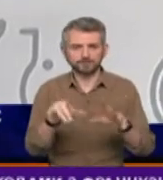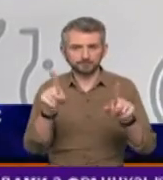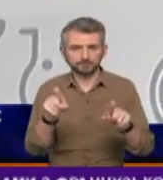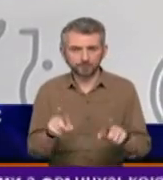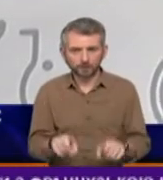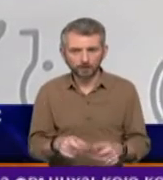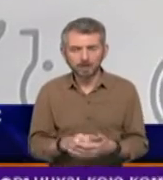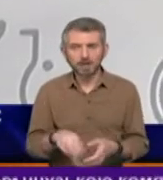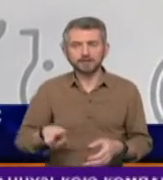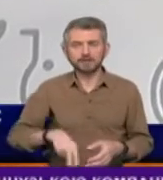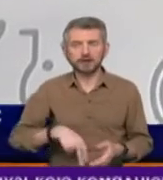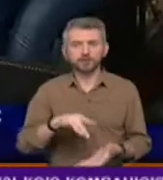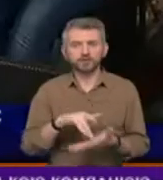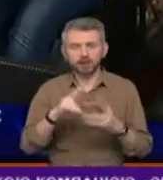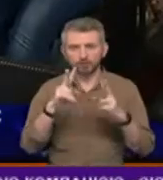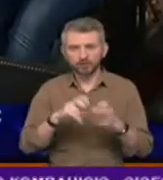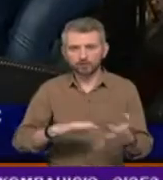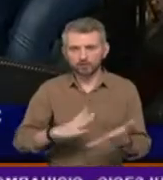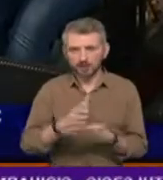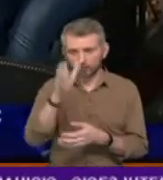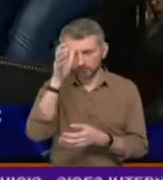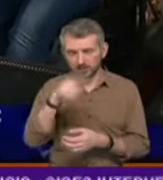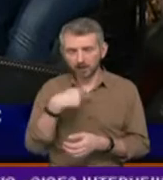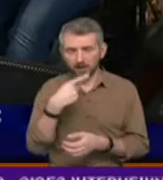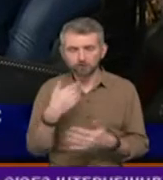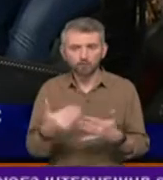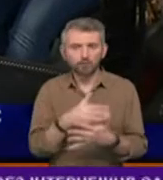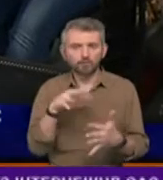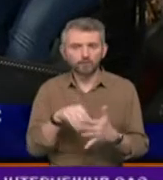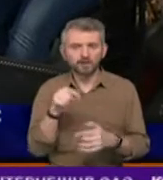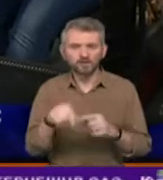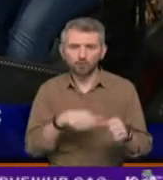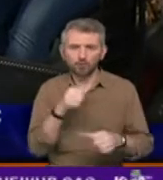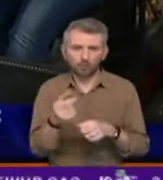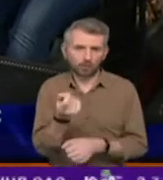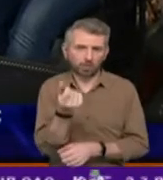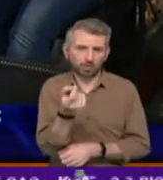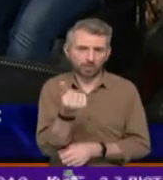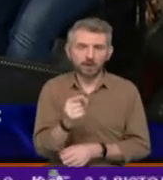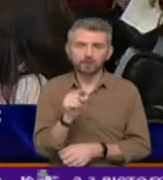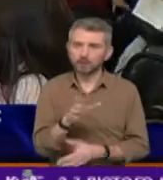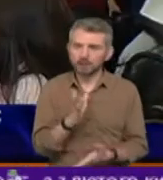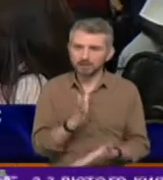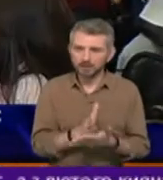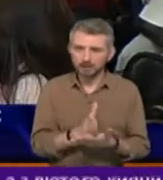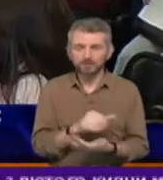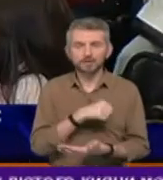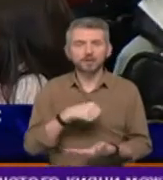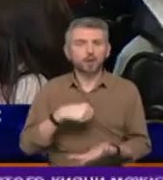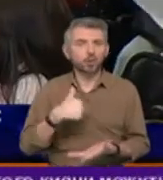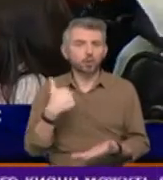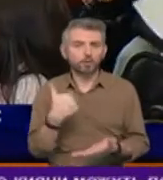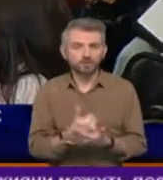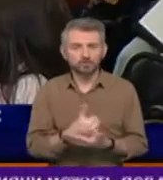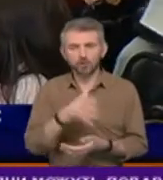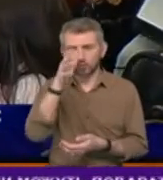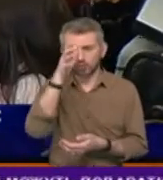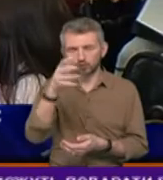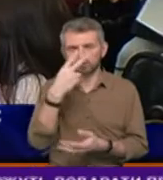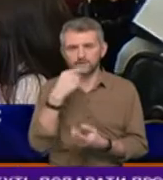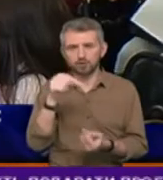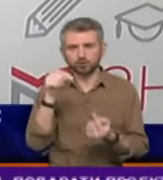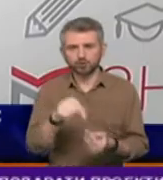велику частину коштів з бюджету. Тому наразі добре, що ввели аудіювання. Сподіваємося, що в цьому році якби буде менше ляпів, тому що дійсно